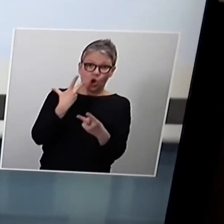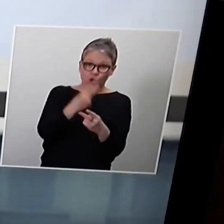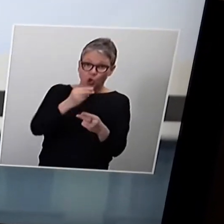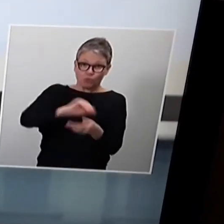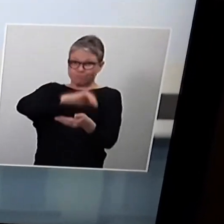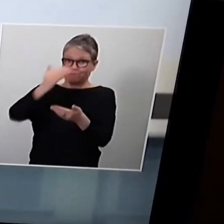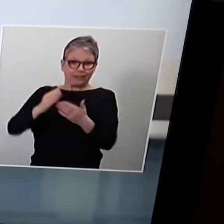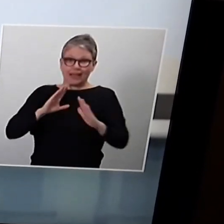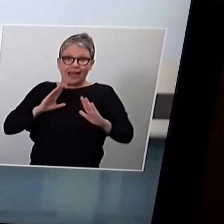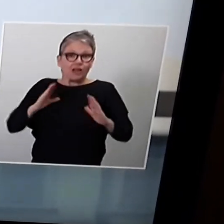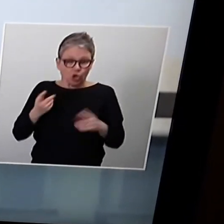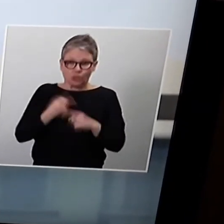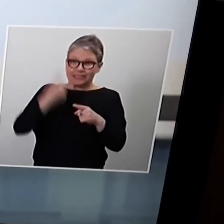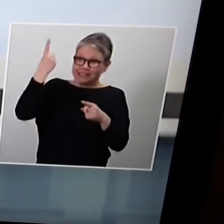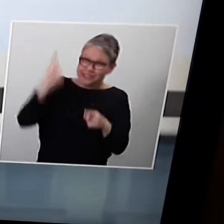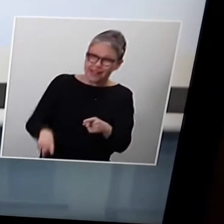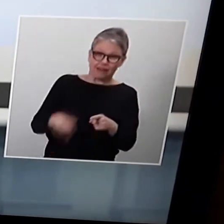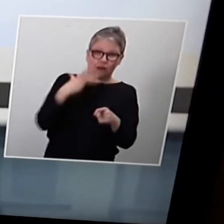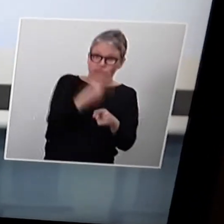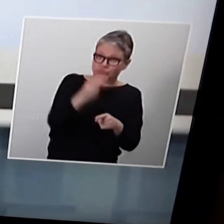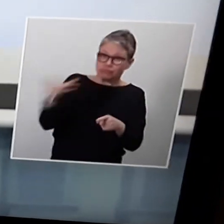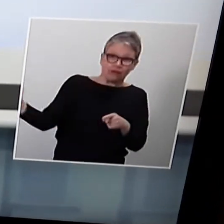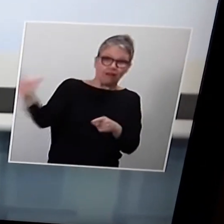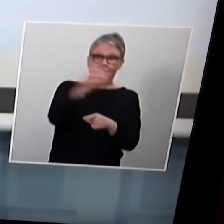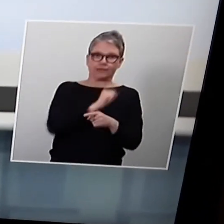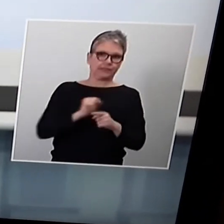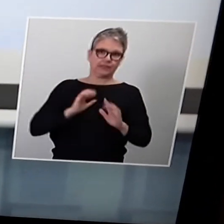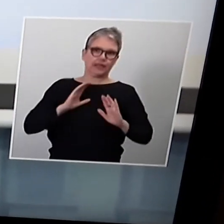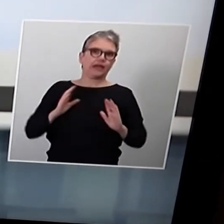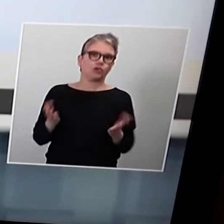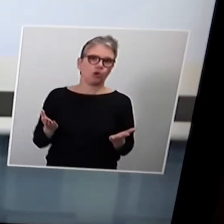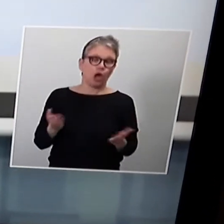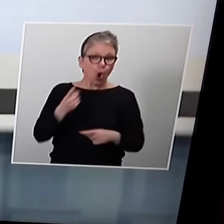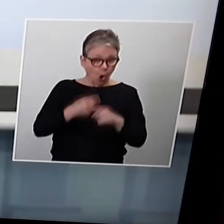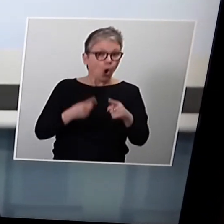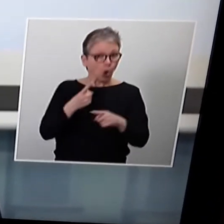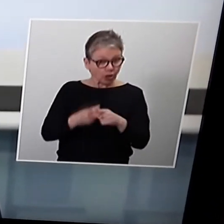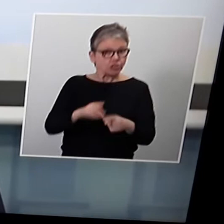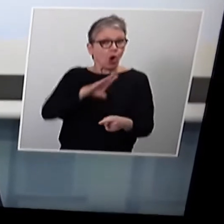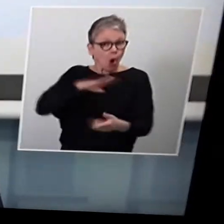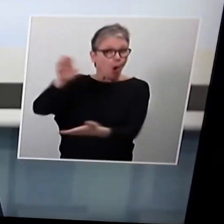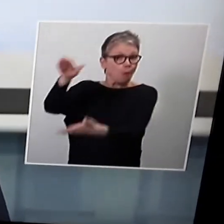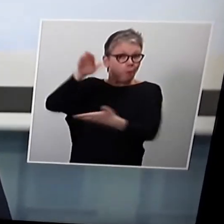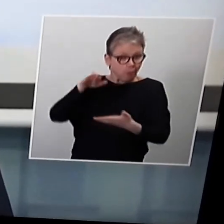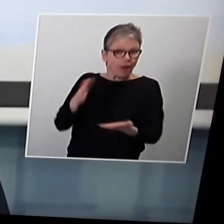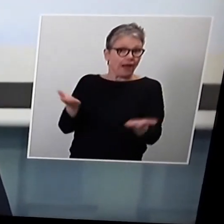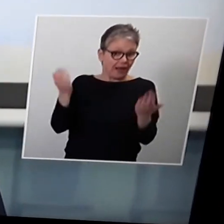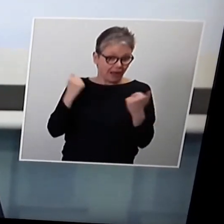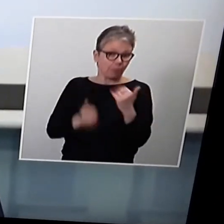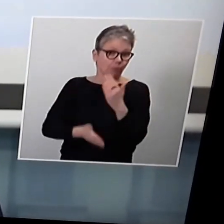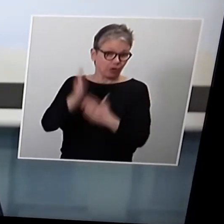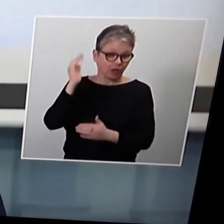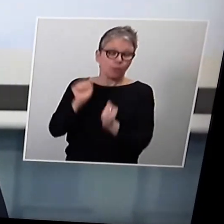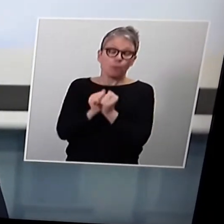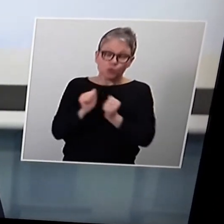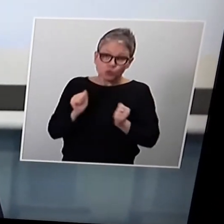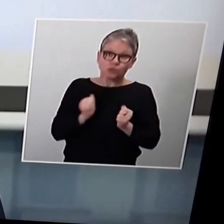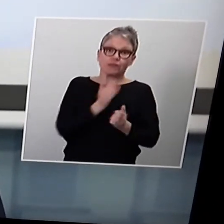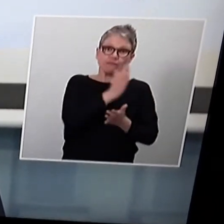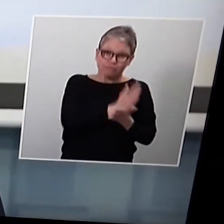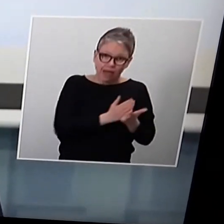kerralla. Silloinhan tämä olisi helppo ratkaisu, mutta kun sitä joudutaan tekemään